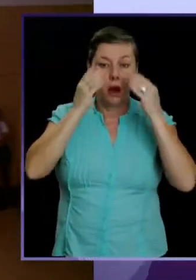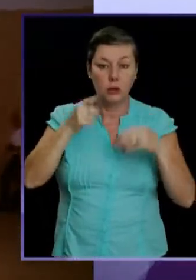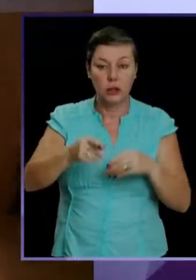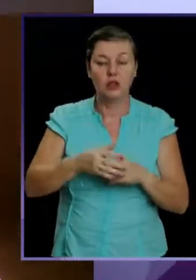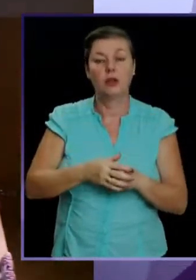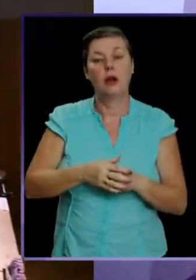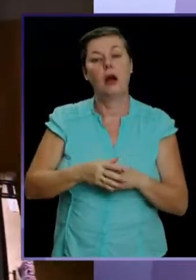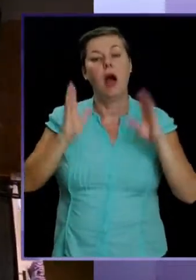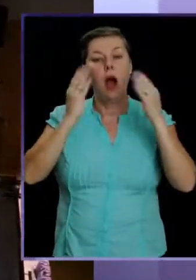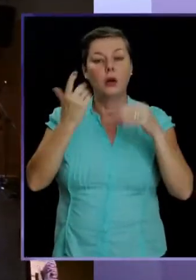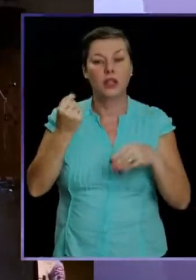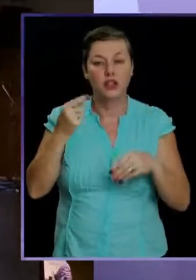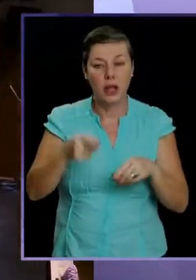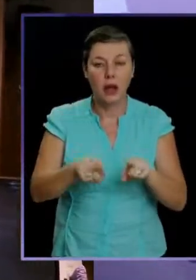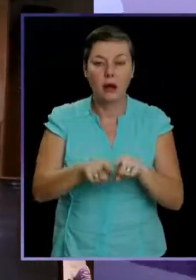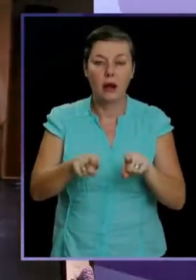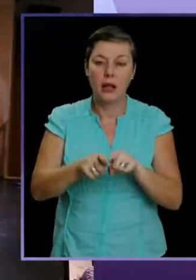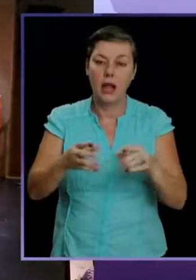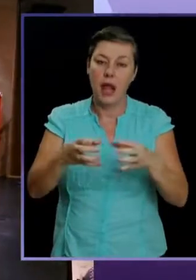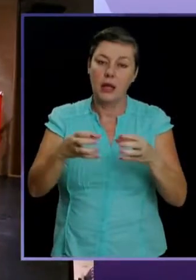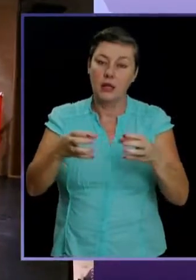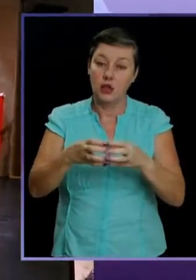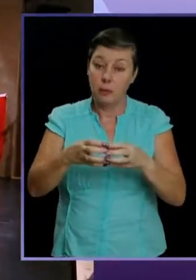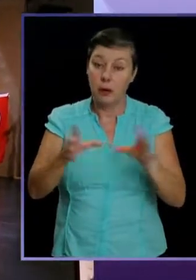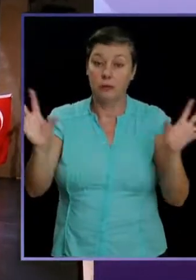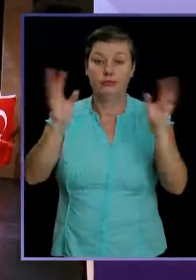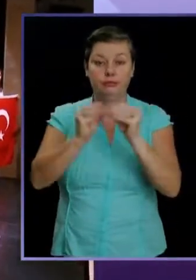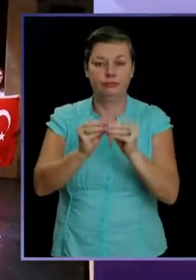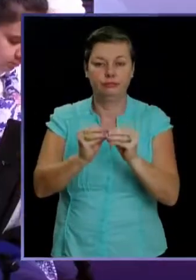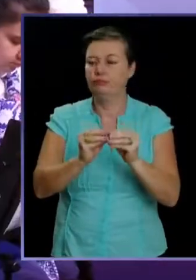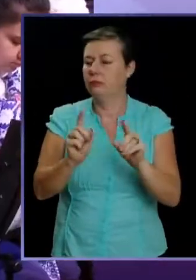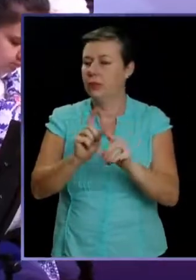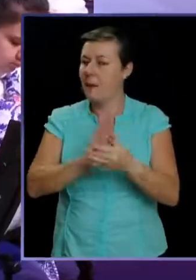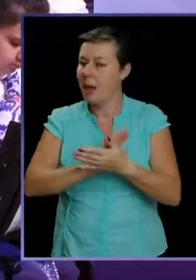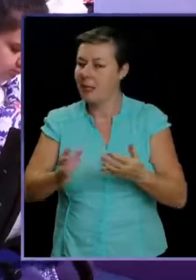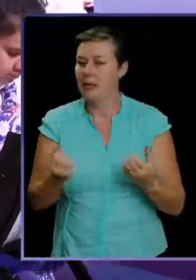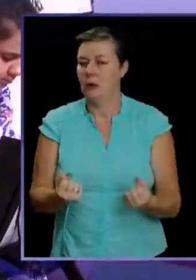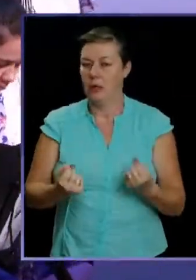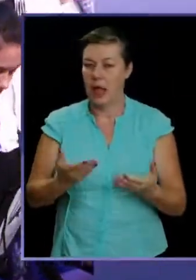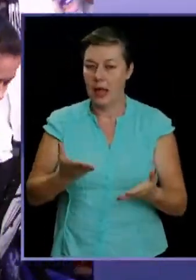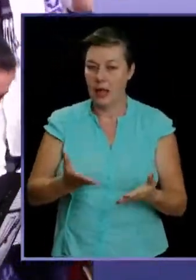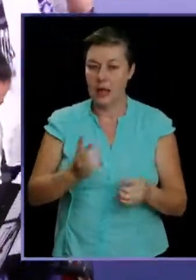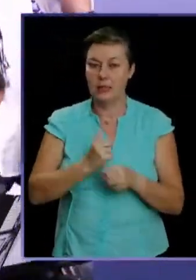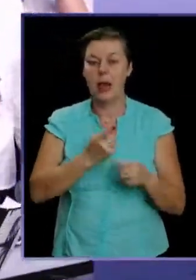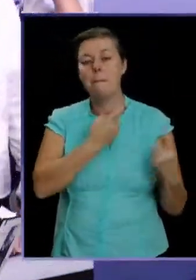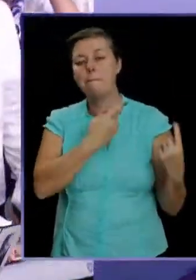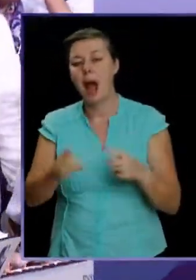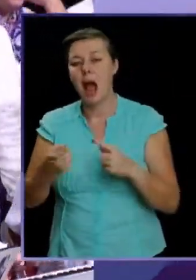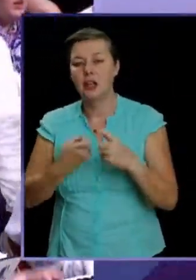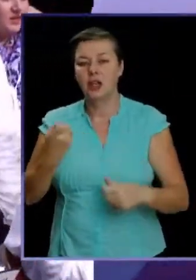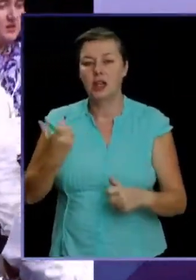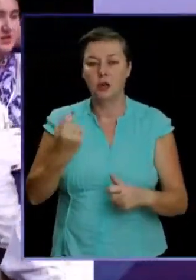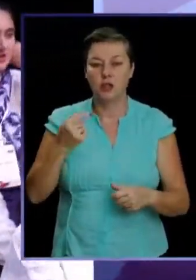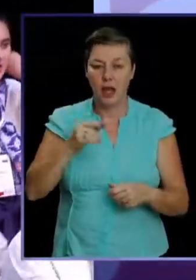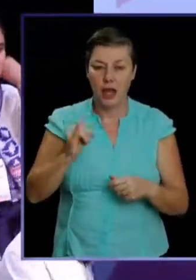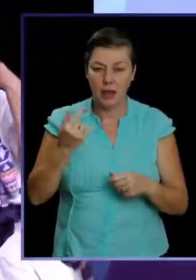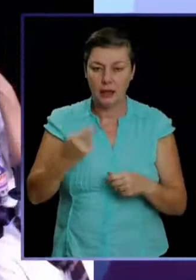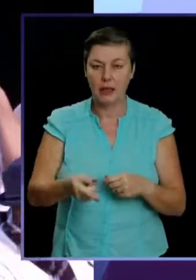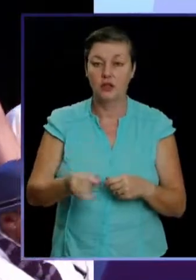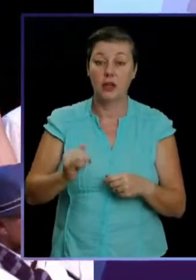egy autistákkal egy ilyen csapattá összekovácsolni nem egyszerű. De ugyanúgy más jövőséget